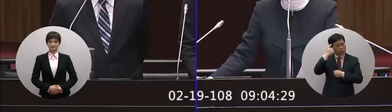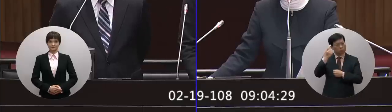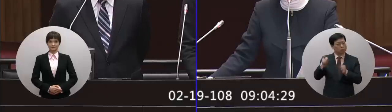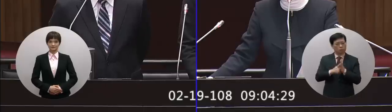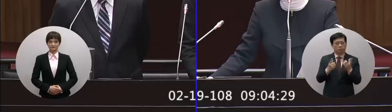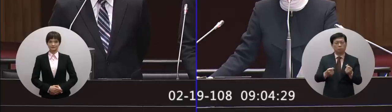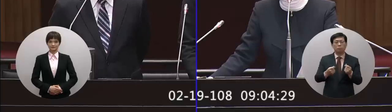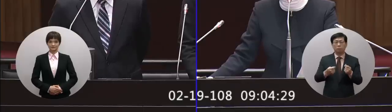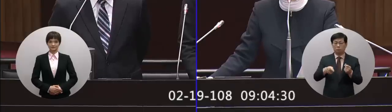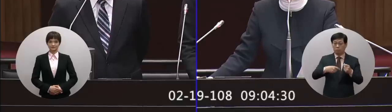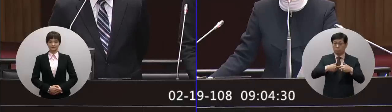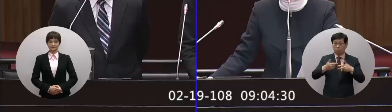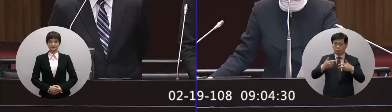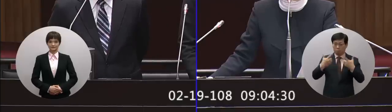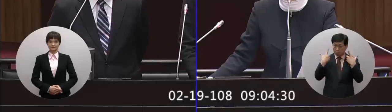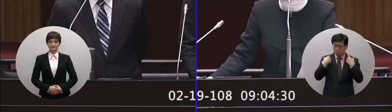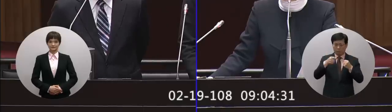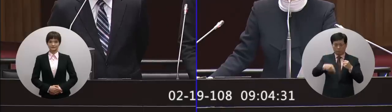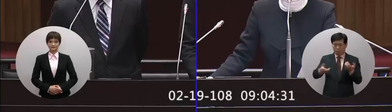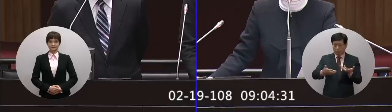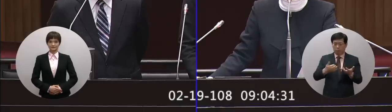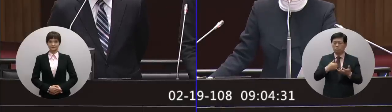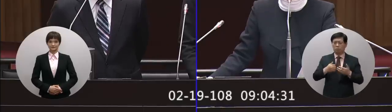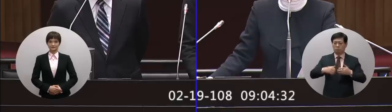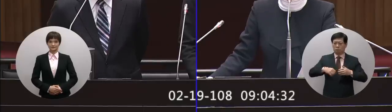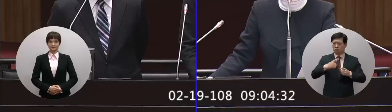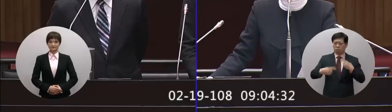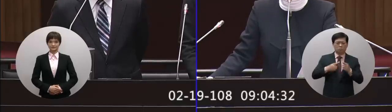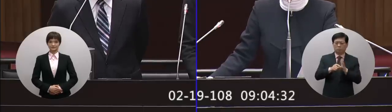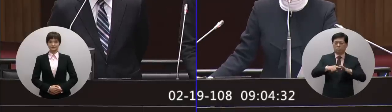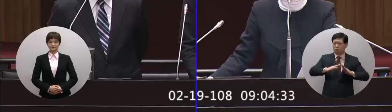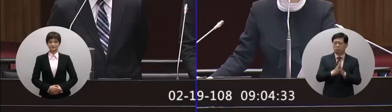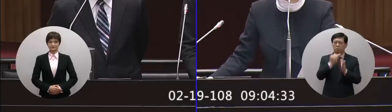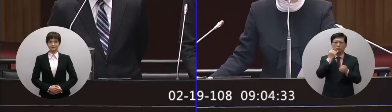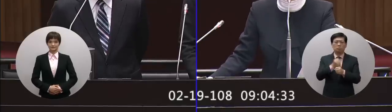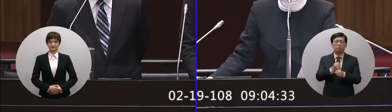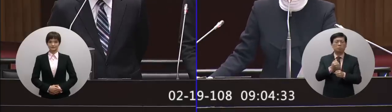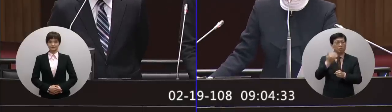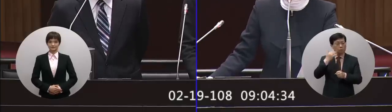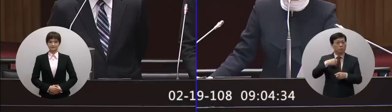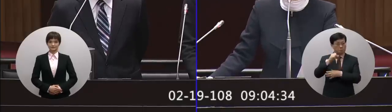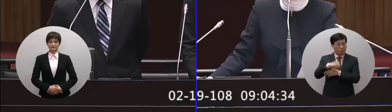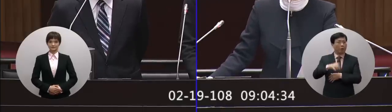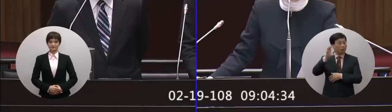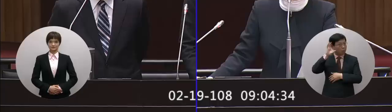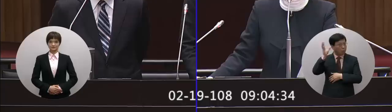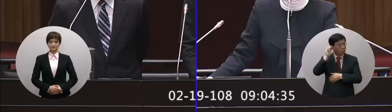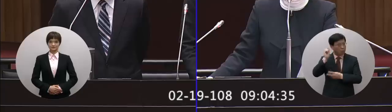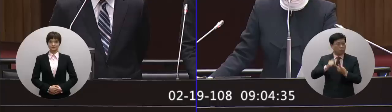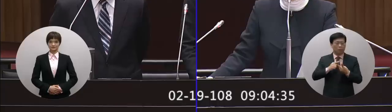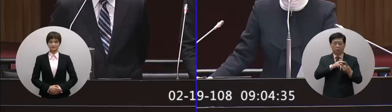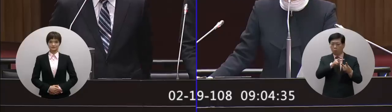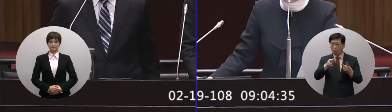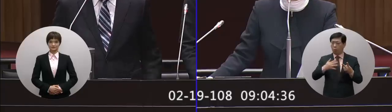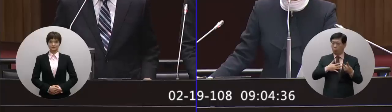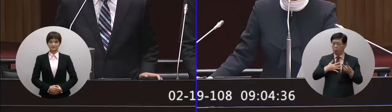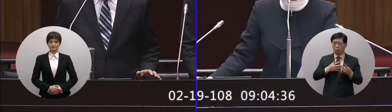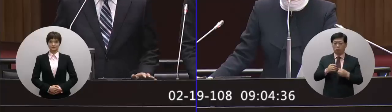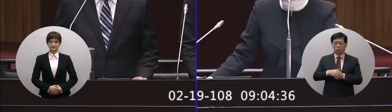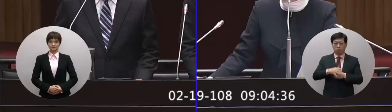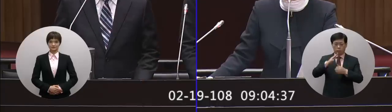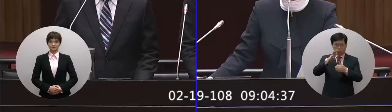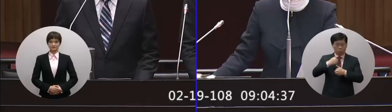民族的转型正义其实是随时随地都可以有所作为的，只要愿意倾听、愿意了解对的